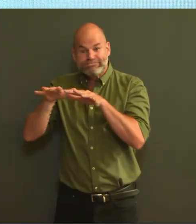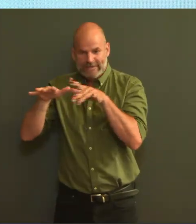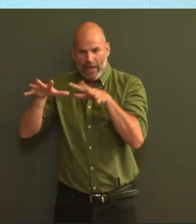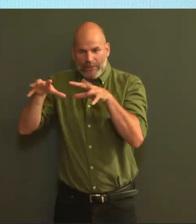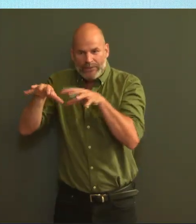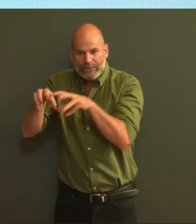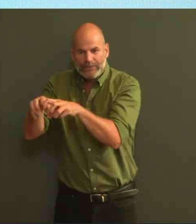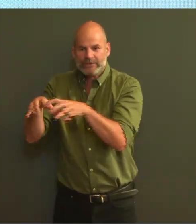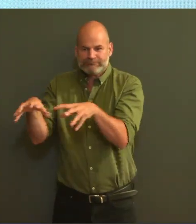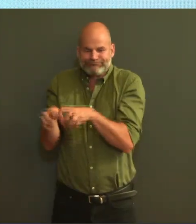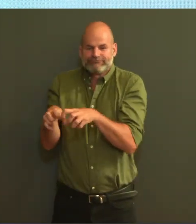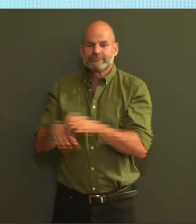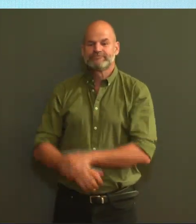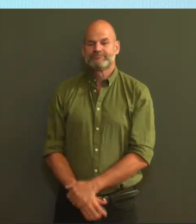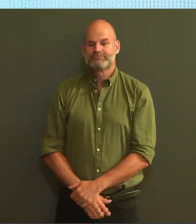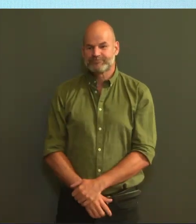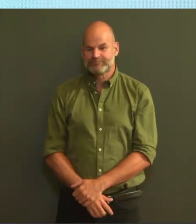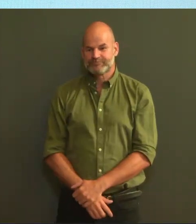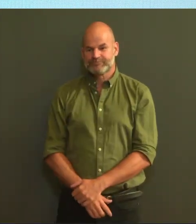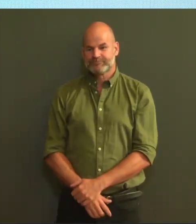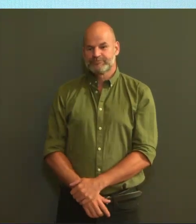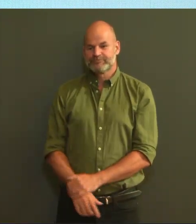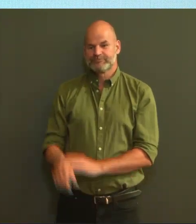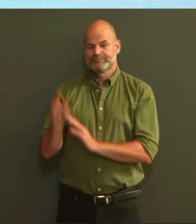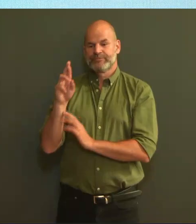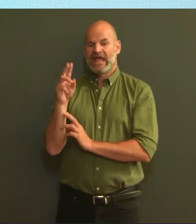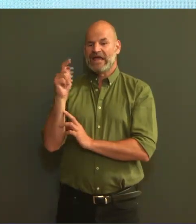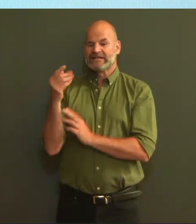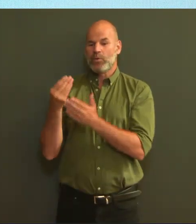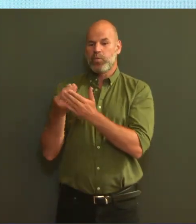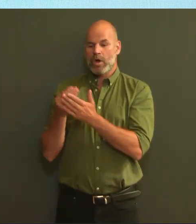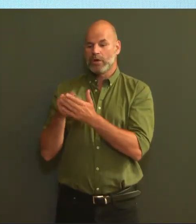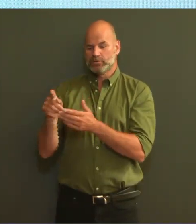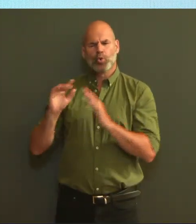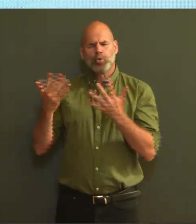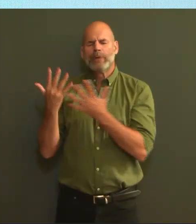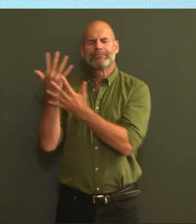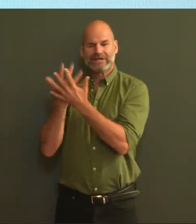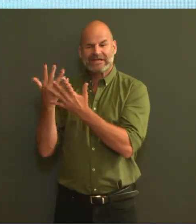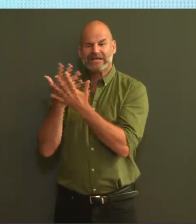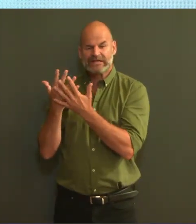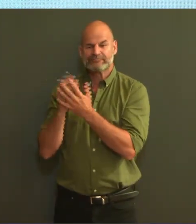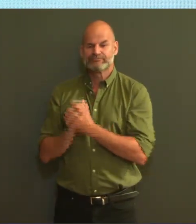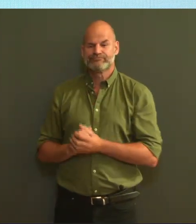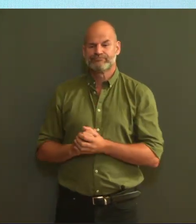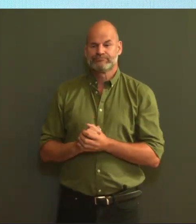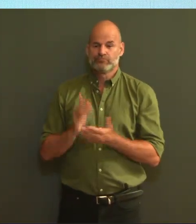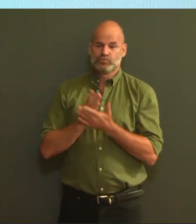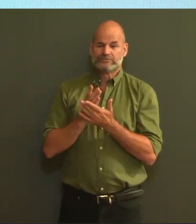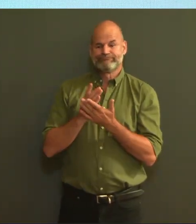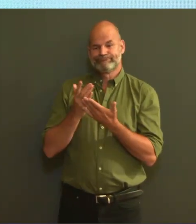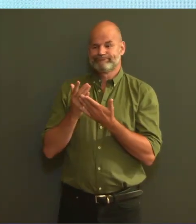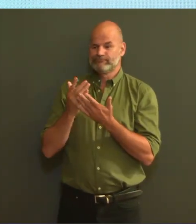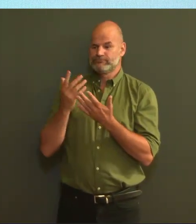Nu, die RT-waarden worden geschat op basis van wiskundige modellen. Er zijn momenteel 2 modellen om